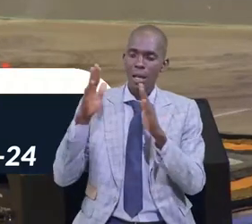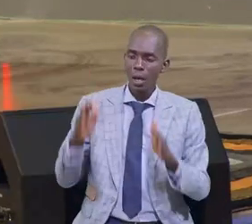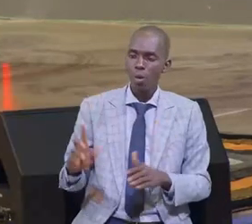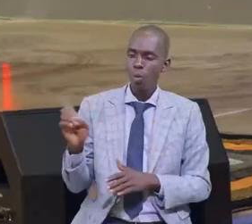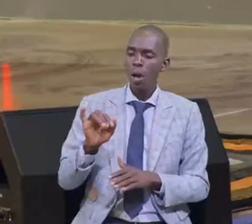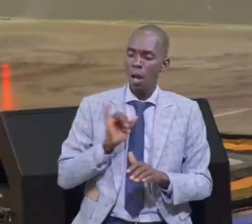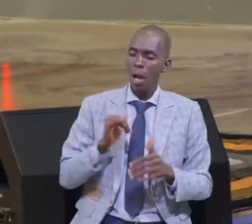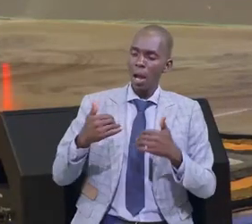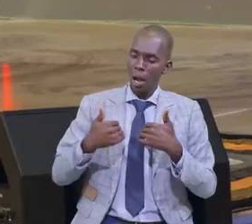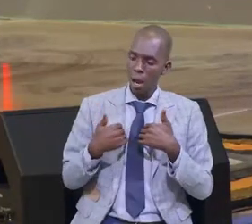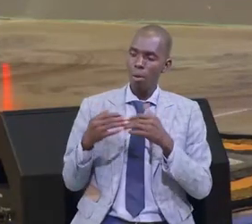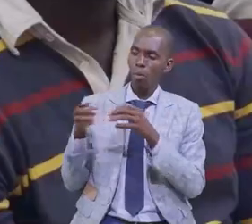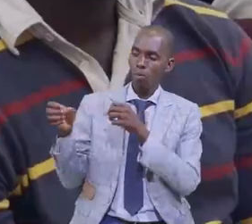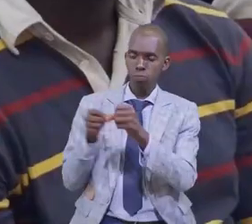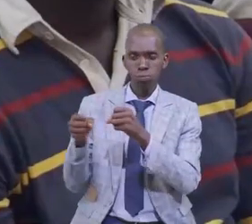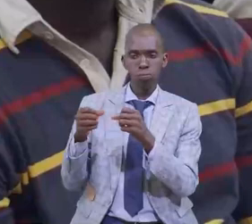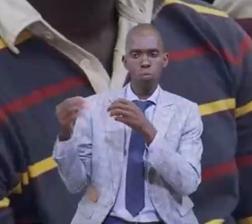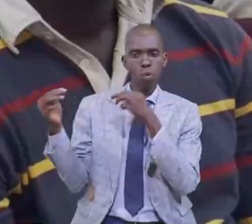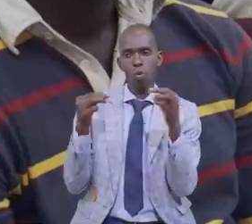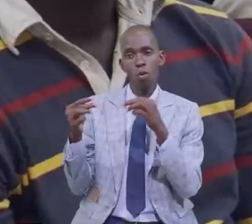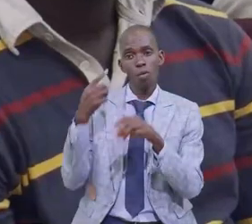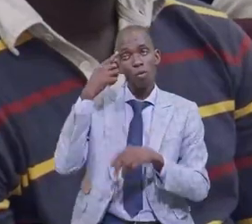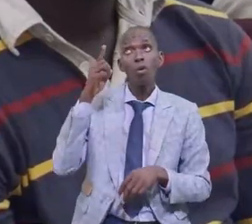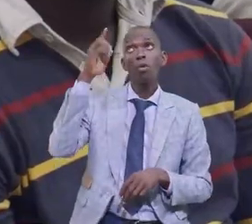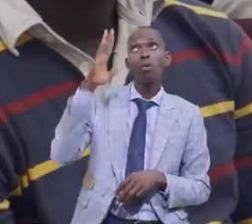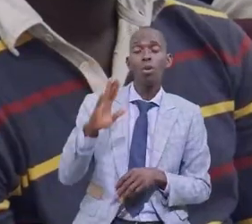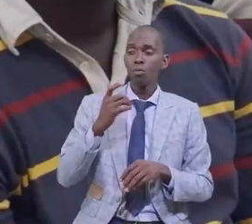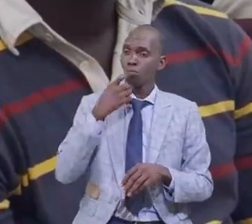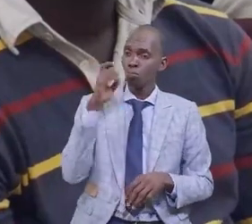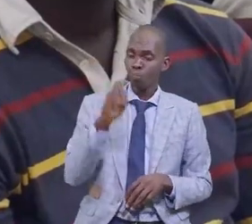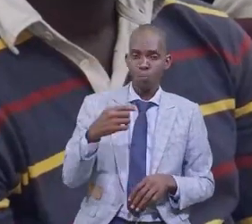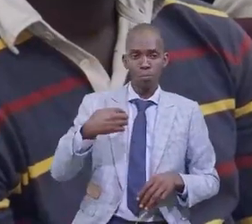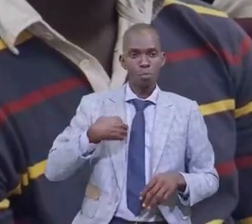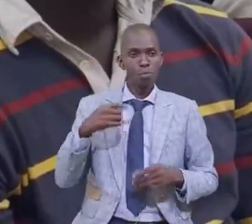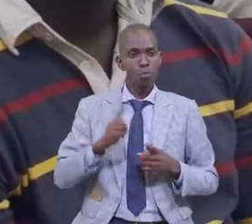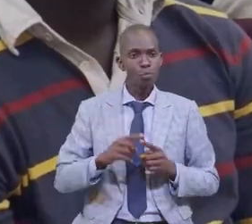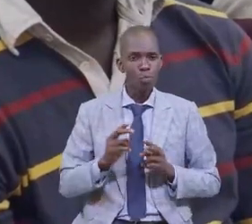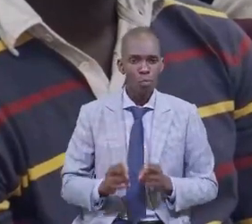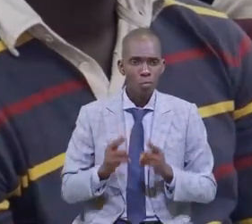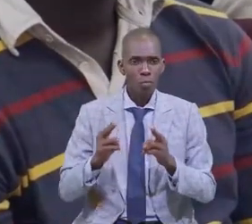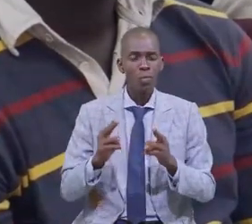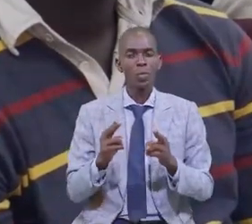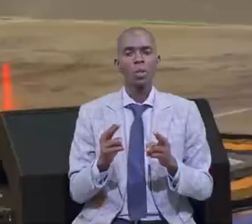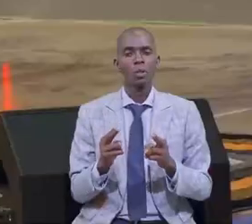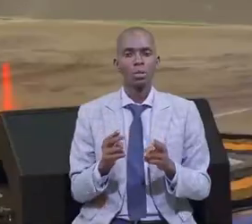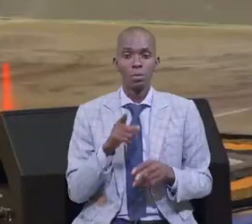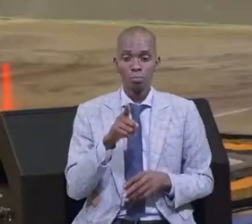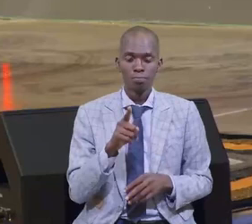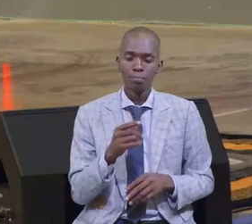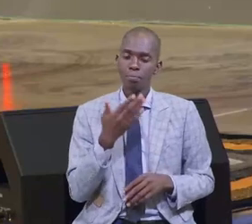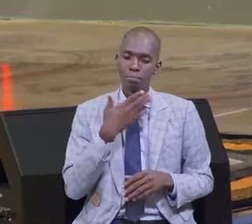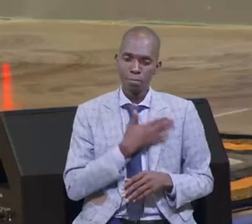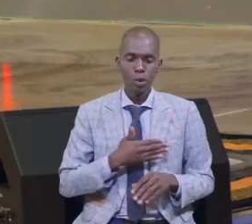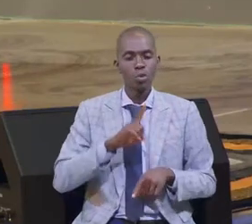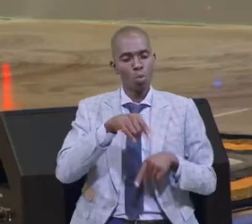avec laquelle je suis en guerre. Et Dieu m'a dit de me rater. Ne t'oppose pas à